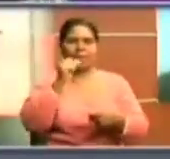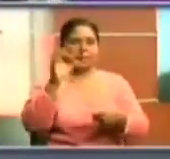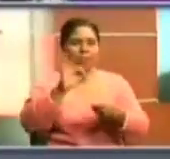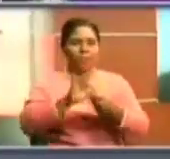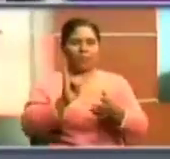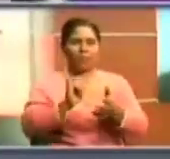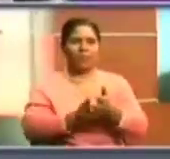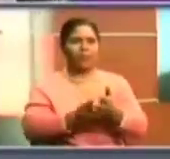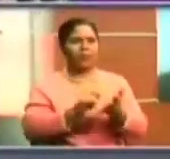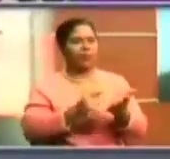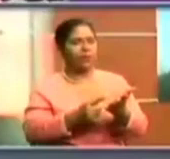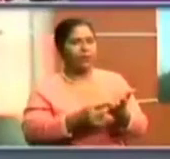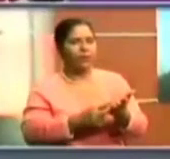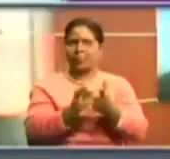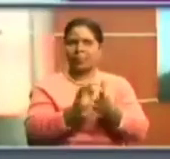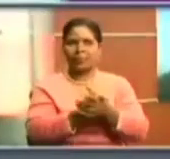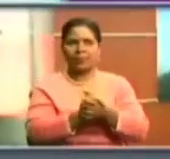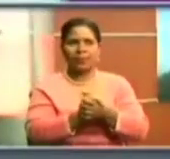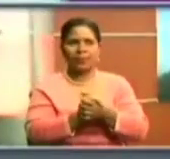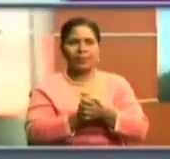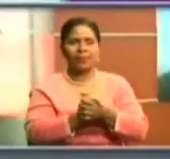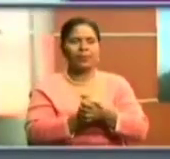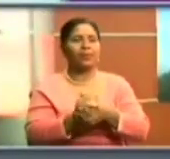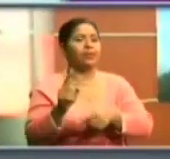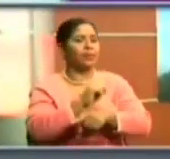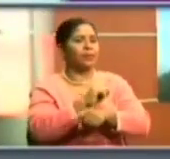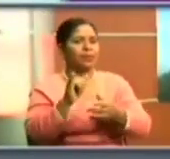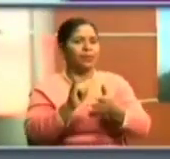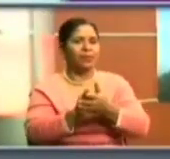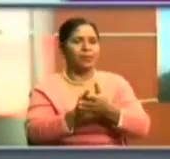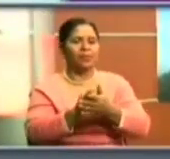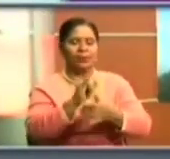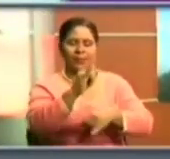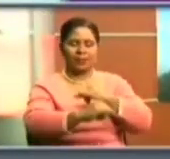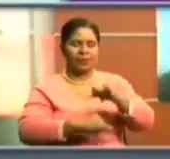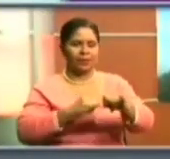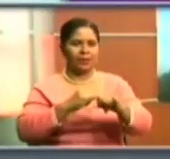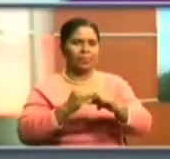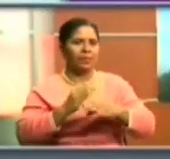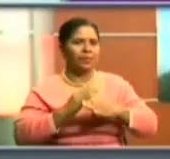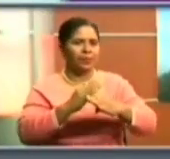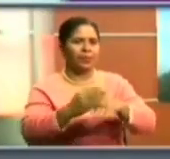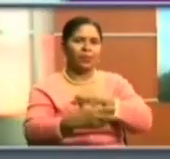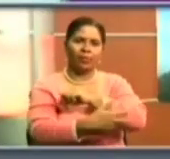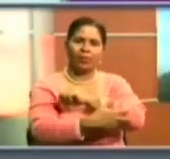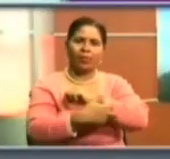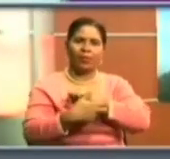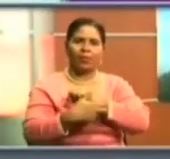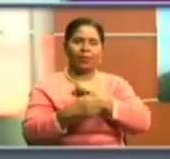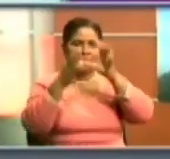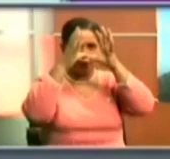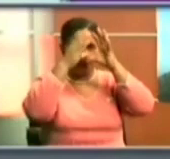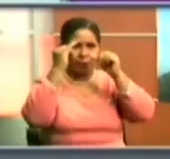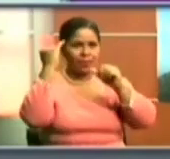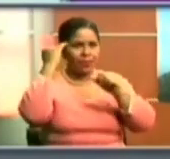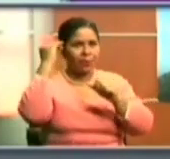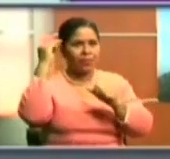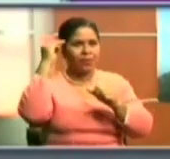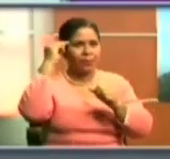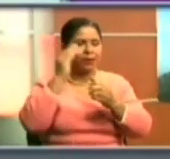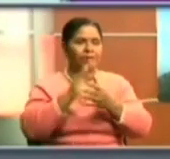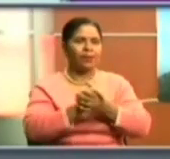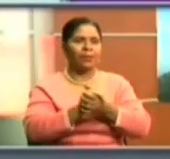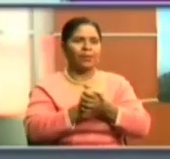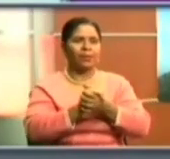pas suspend soulever débat dans société là. Toujours dans le cadre journée internationale lutte contre corruption, président République là,